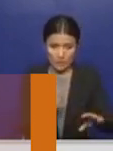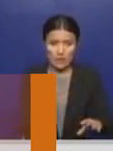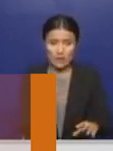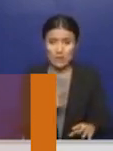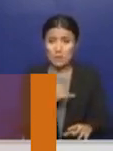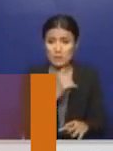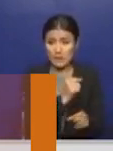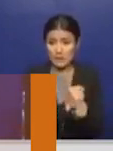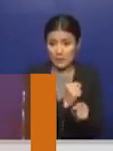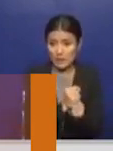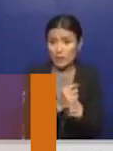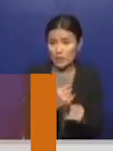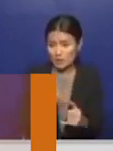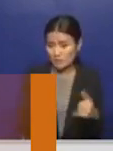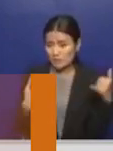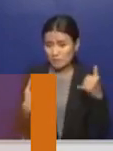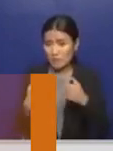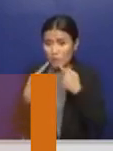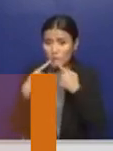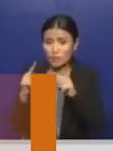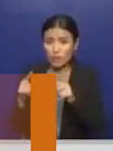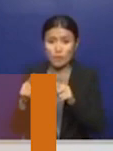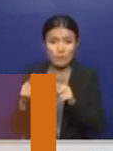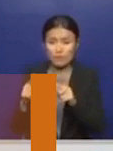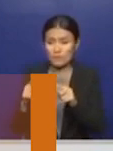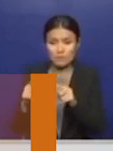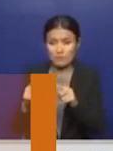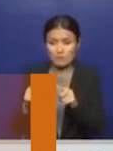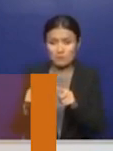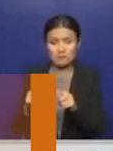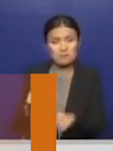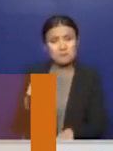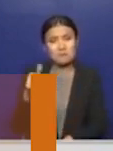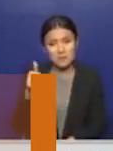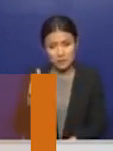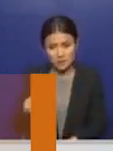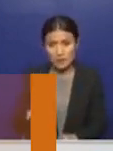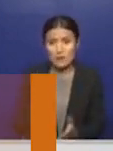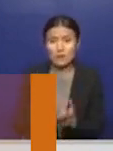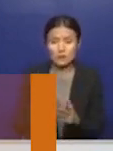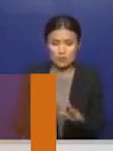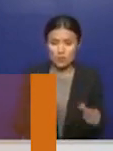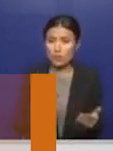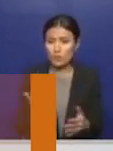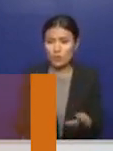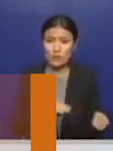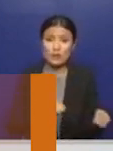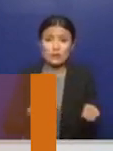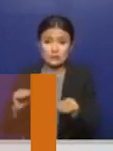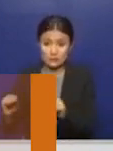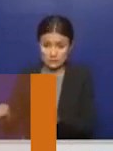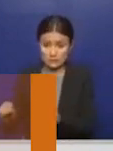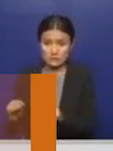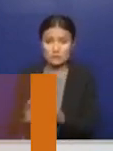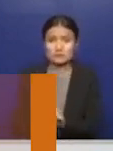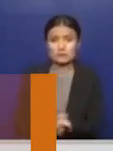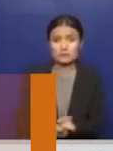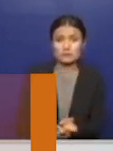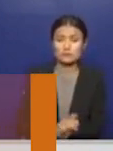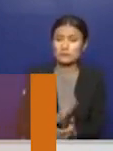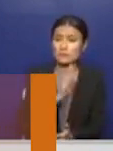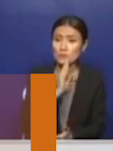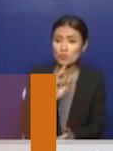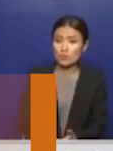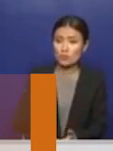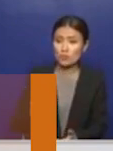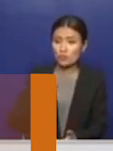จึงขอเลื่อนการตอบกระทู้ถามดังกล่าวออกไปก่อนนะครับหากท่านวิโรจน์ ลัคนาอดิศ